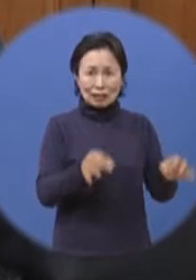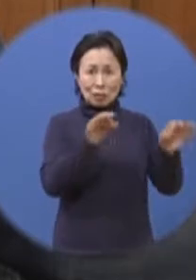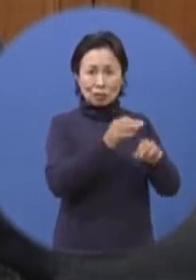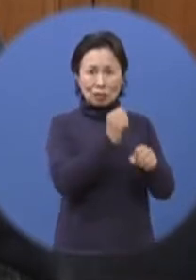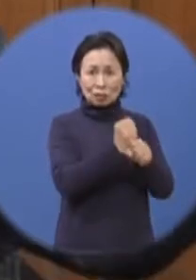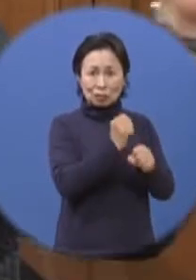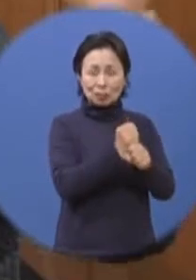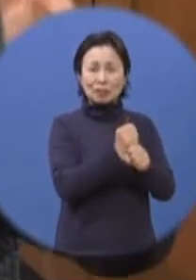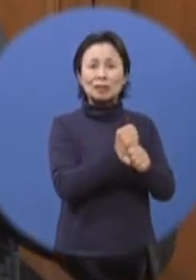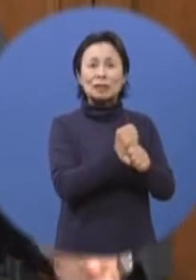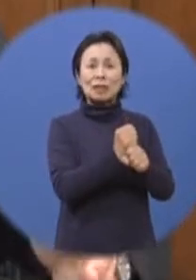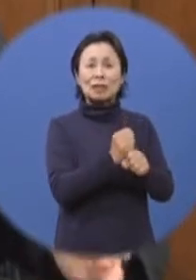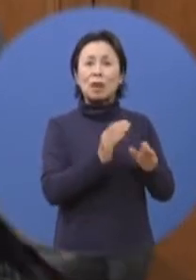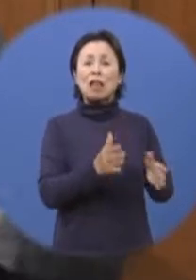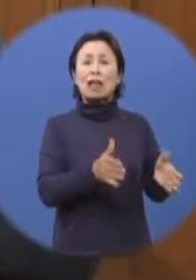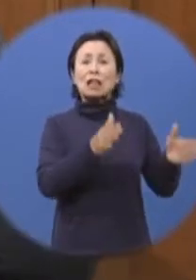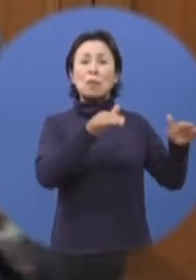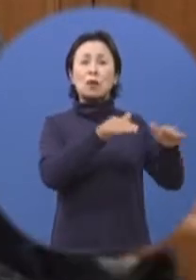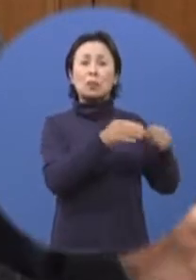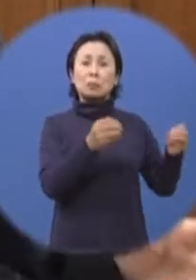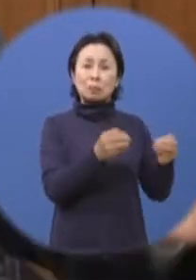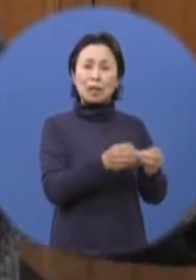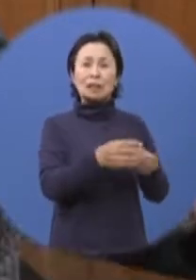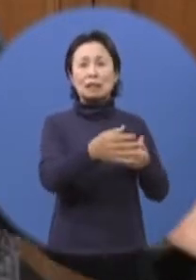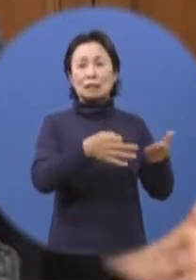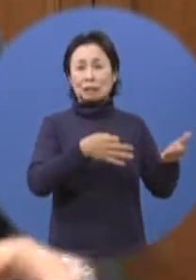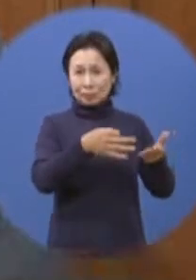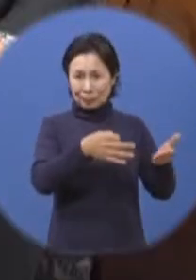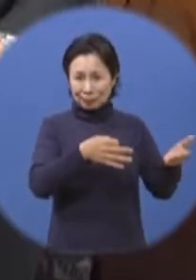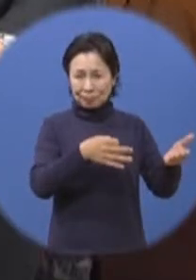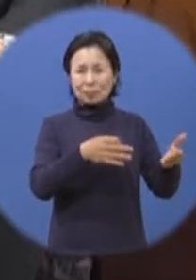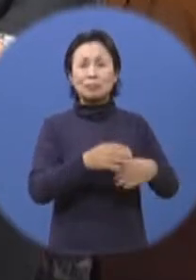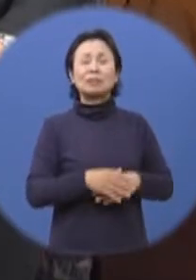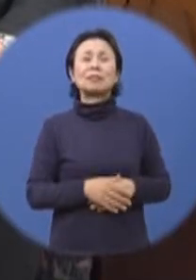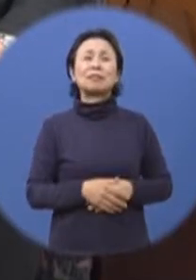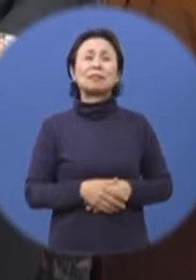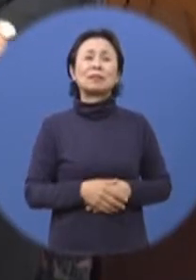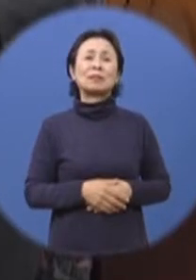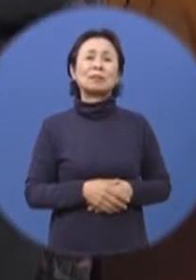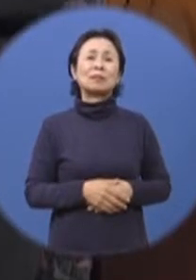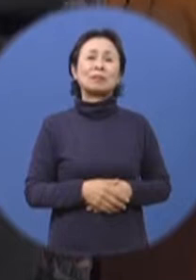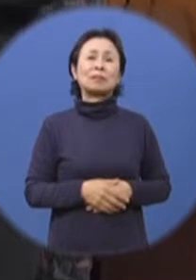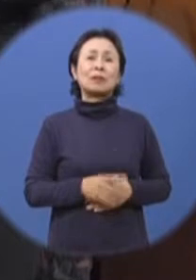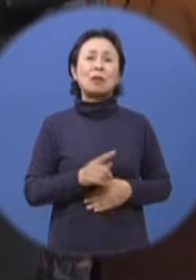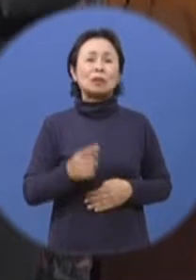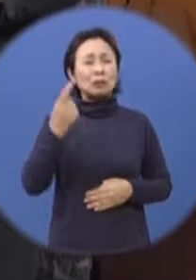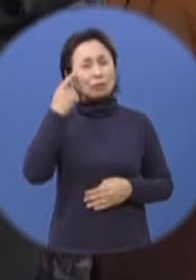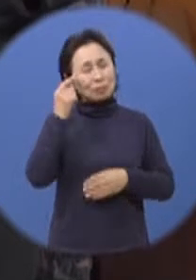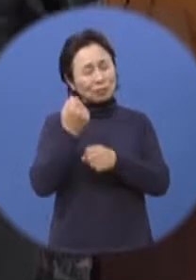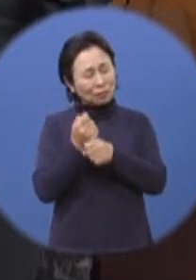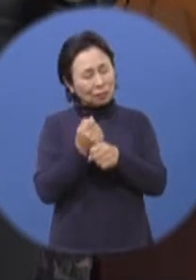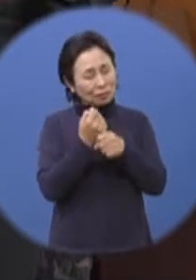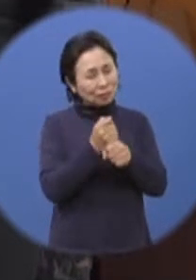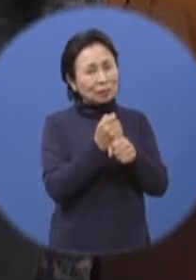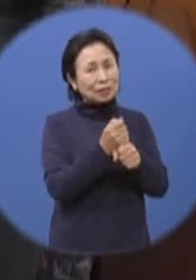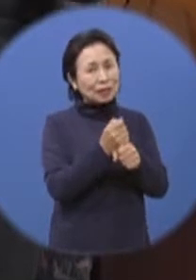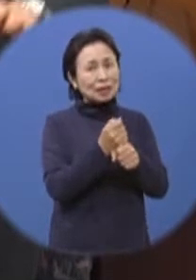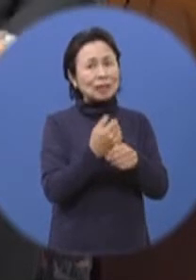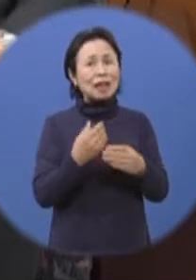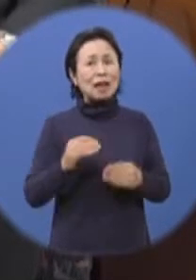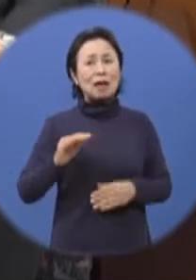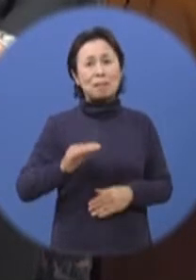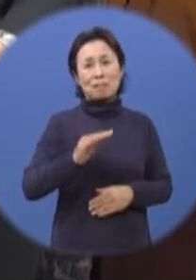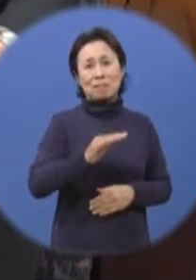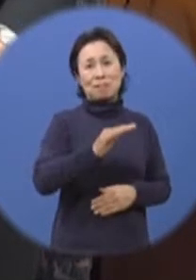なってそうです今建物がてで一貫してサービスをするそういうふうに悟空肉を重ねながら後どんどん